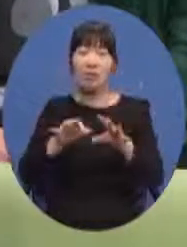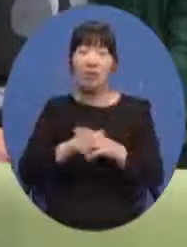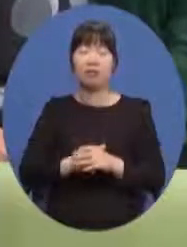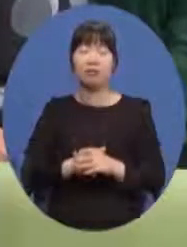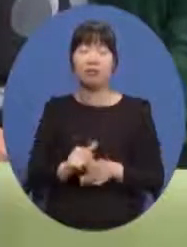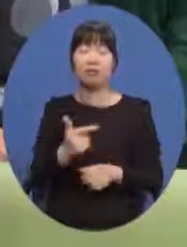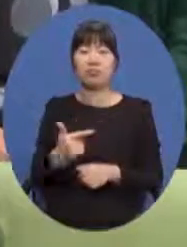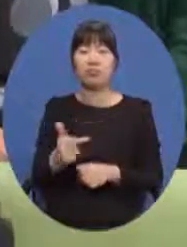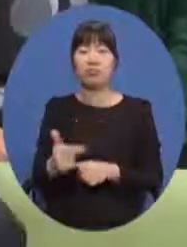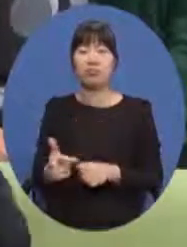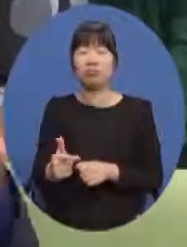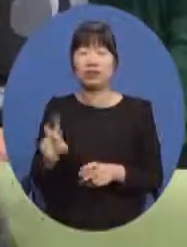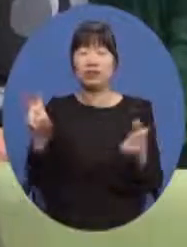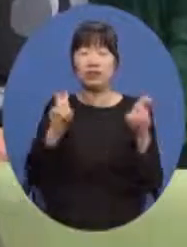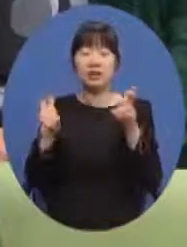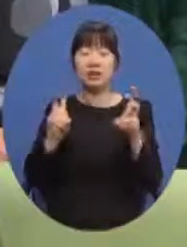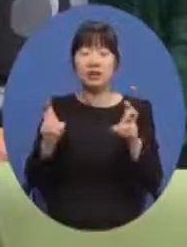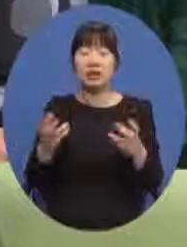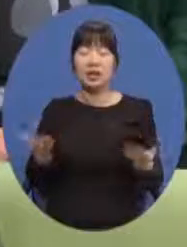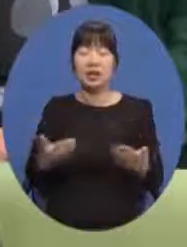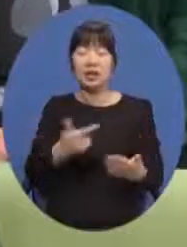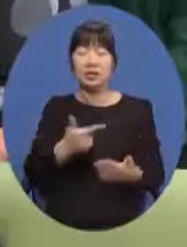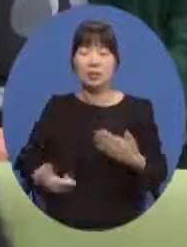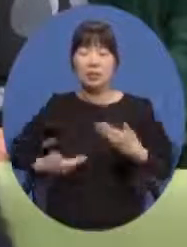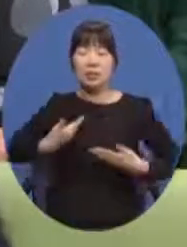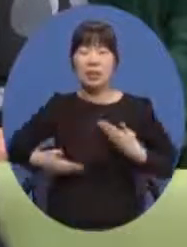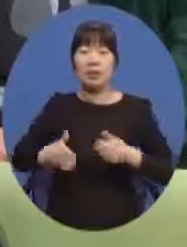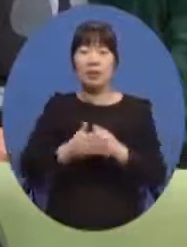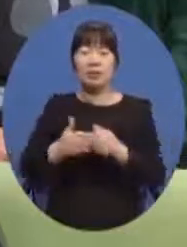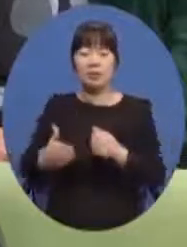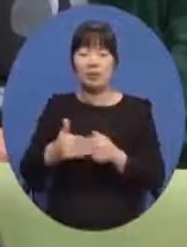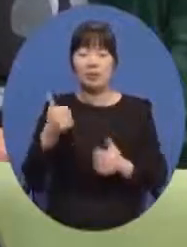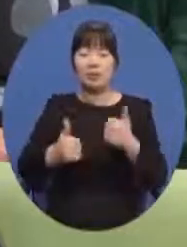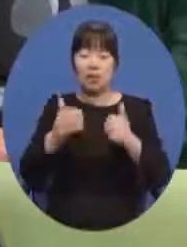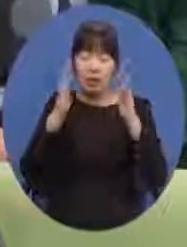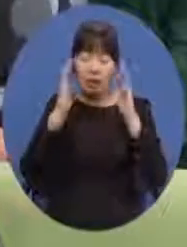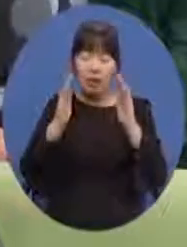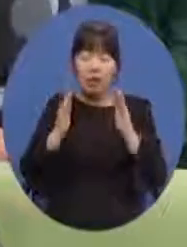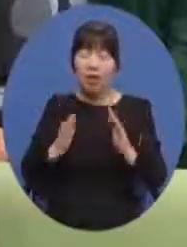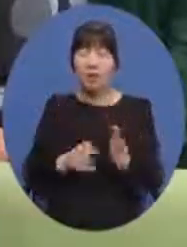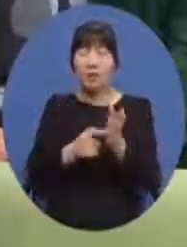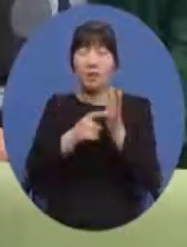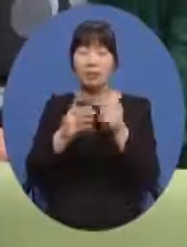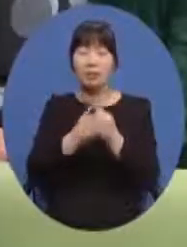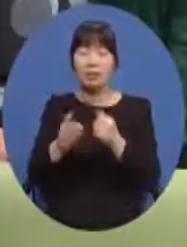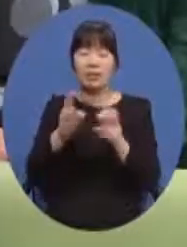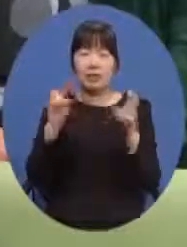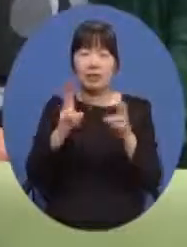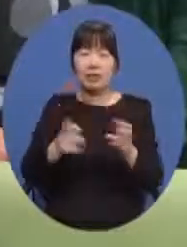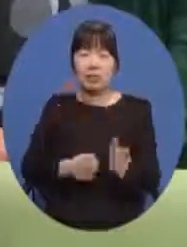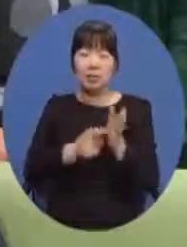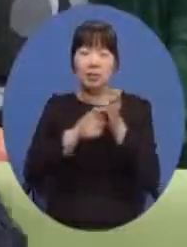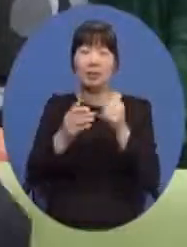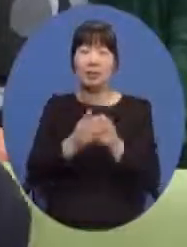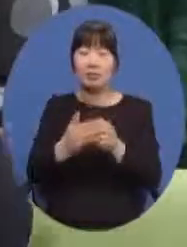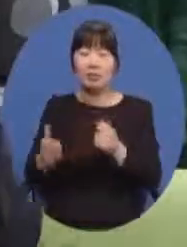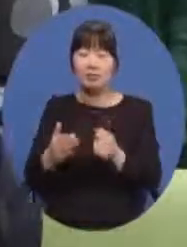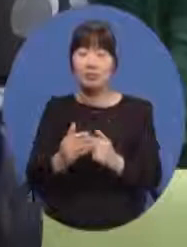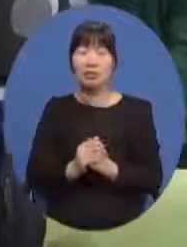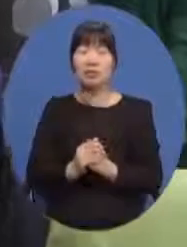너무 또이뭐 직장 일이면 너무 바쁘고, 그동안에 막 수험 공부에 쫓겼죠. 그리고 직장 있으면 쫓겨죠.